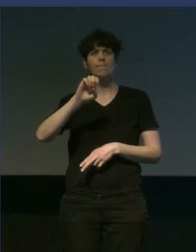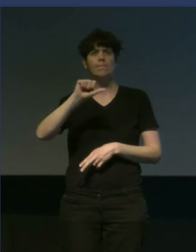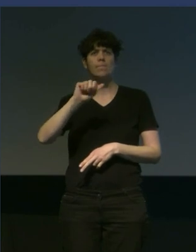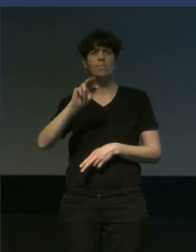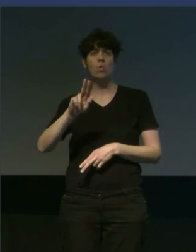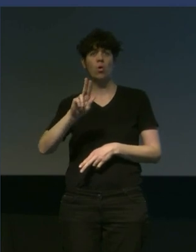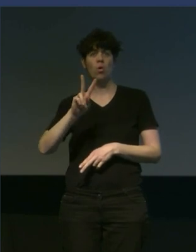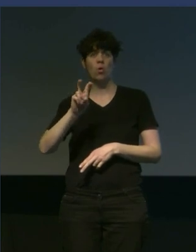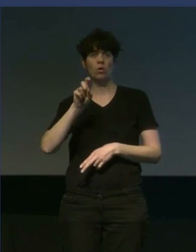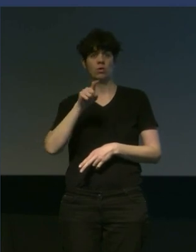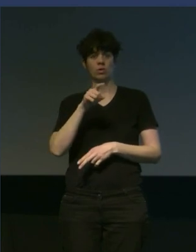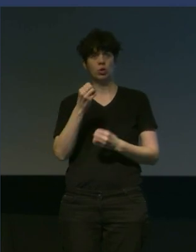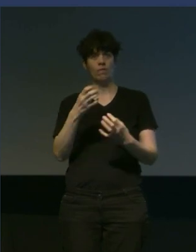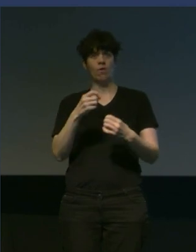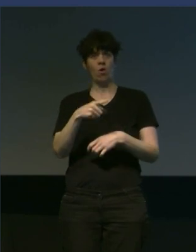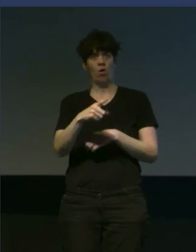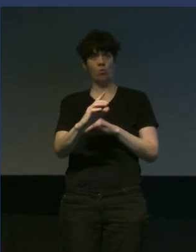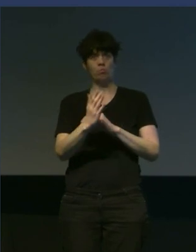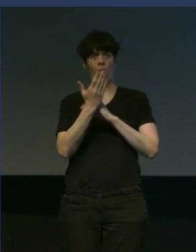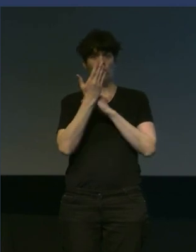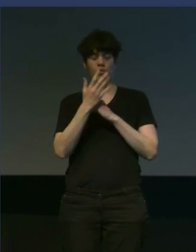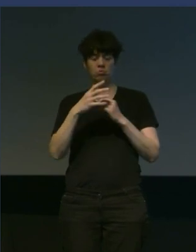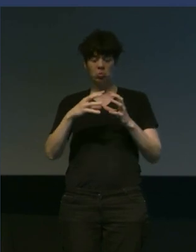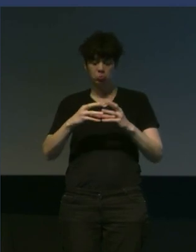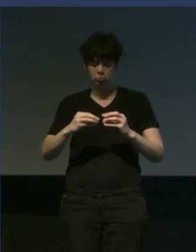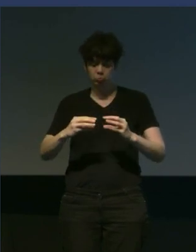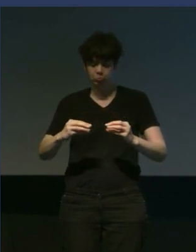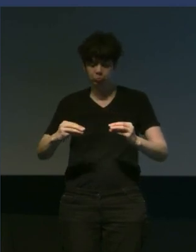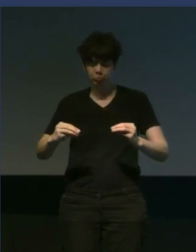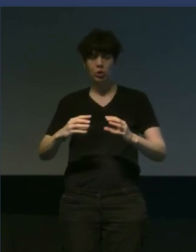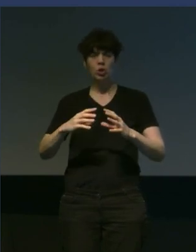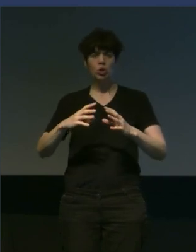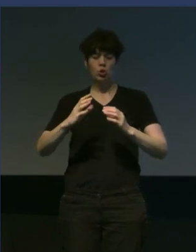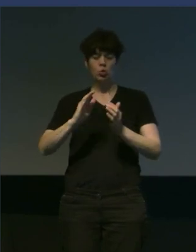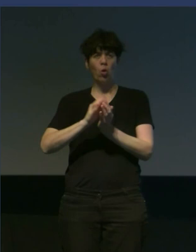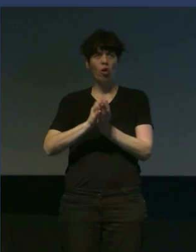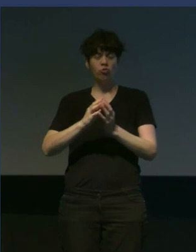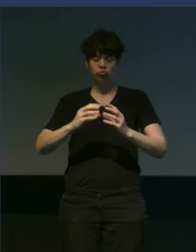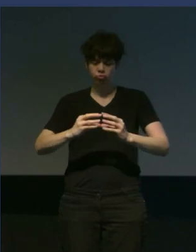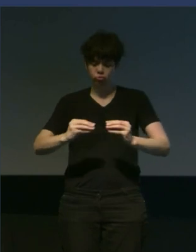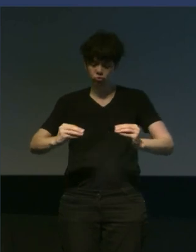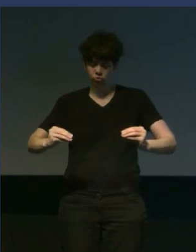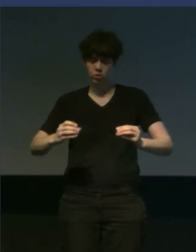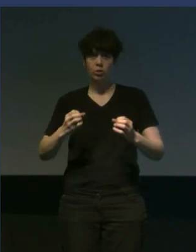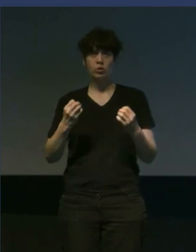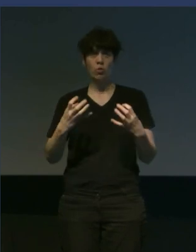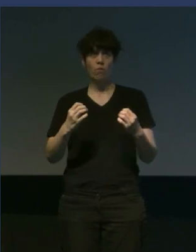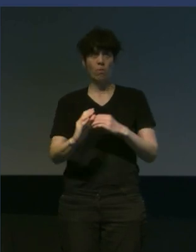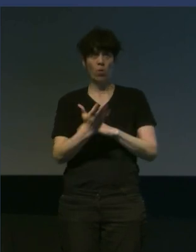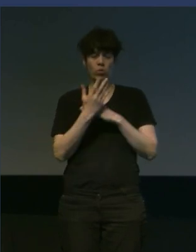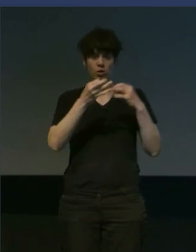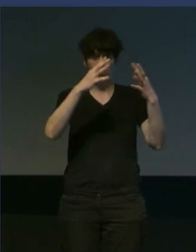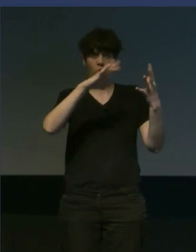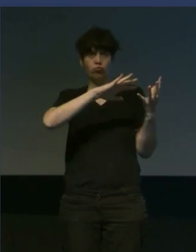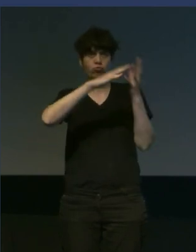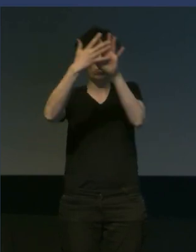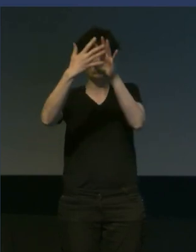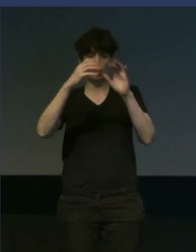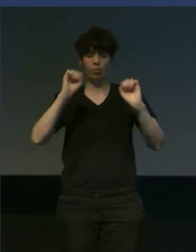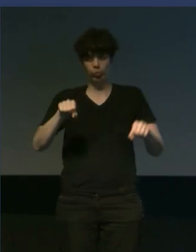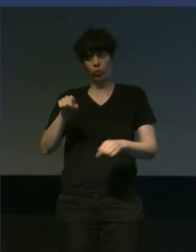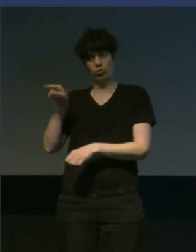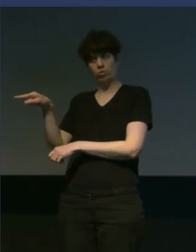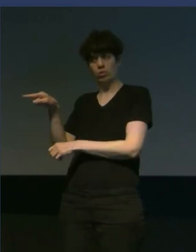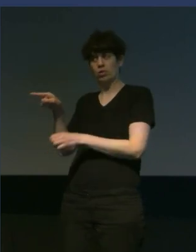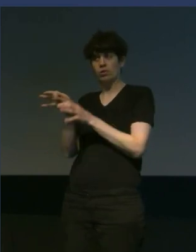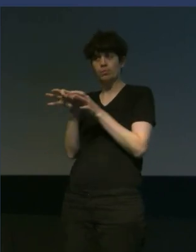changement climatique. Donc, il y a un mollusque, un coquillage que vous pourrez donc retrouver dans Océanolab.